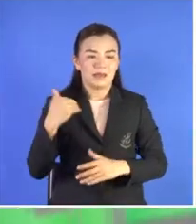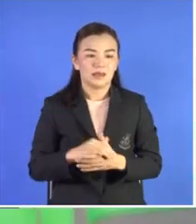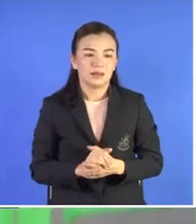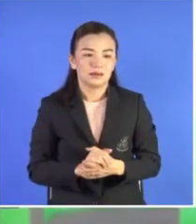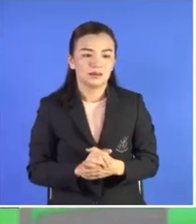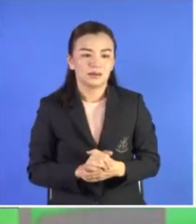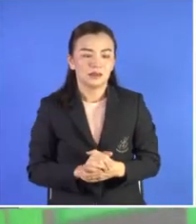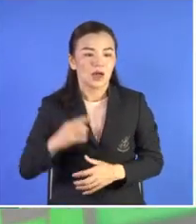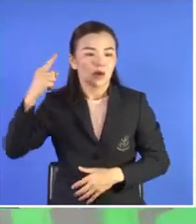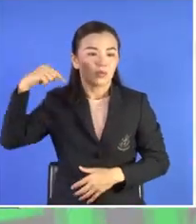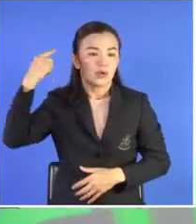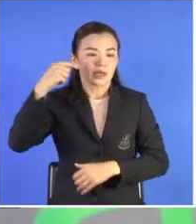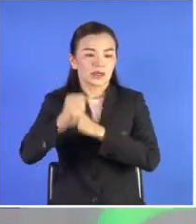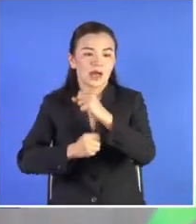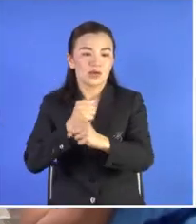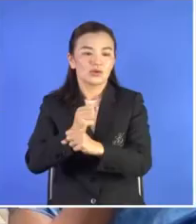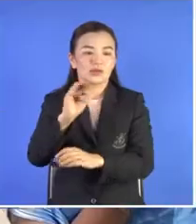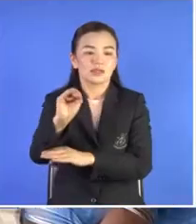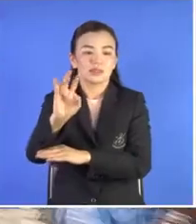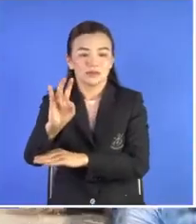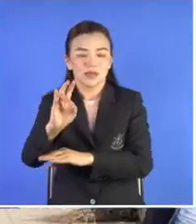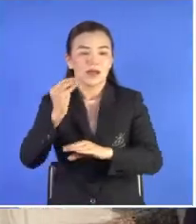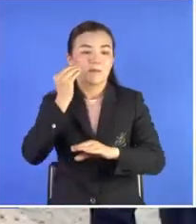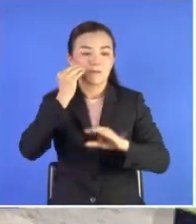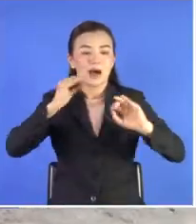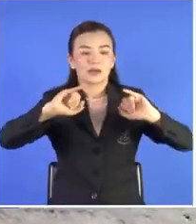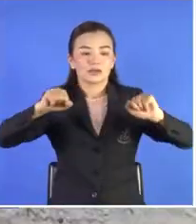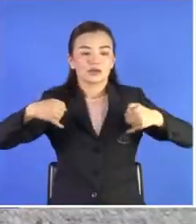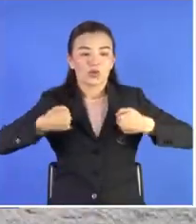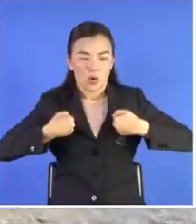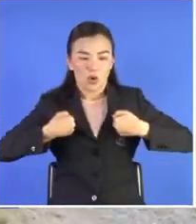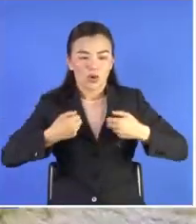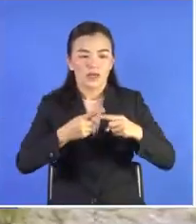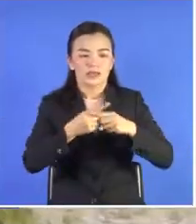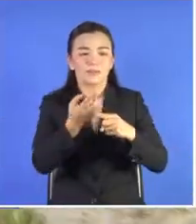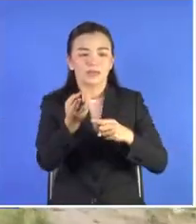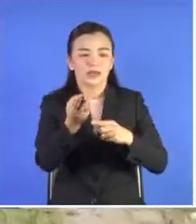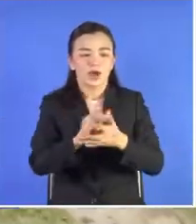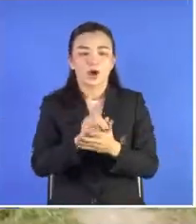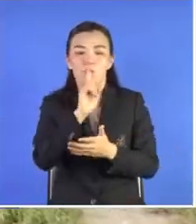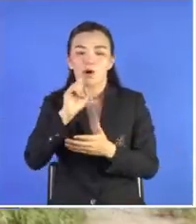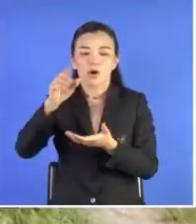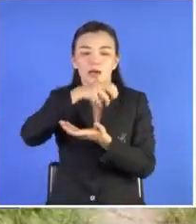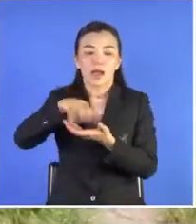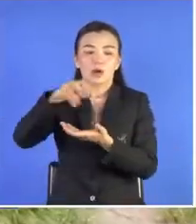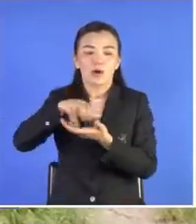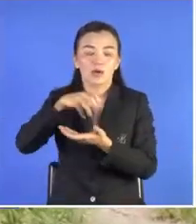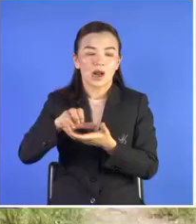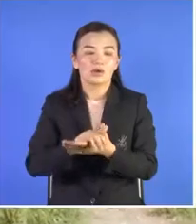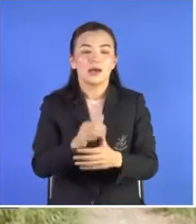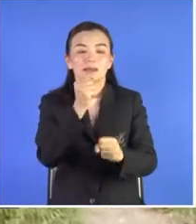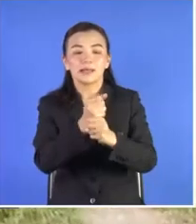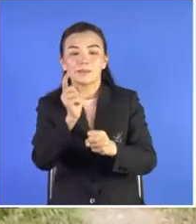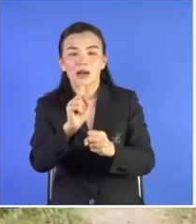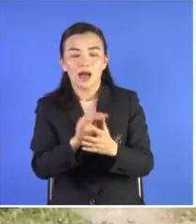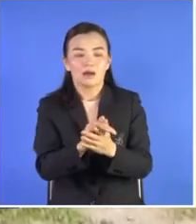ายุ47ปีเจ้าของบ้านและก็โกดังในที่เกิดเหตุซึ่งก็ได้รับบาดเจ็บเล็กน้อยได้เล่าให้ฟังบอกว่าตัวเขาเนี่ยประกอบกิจการจำหน่าย